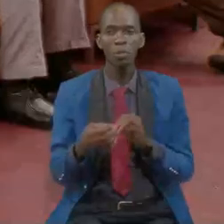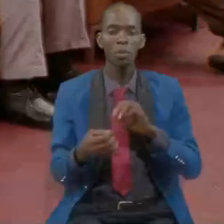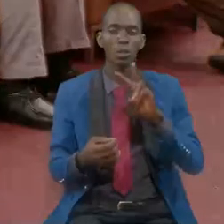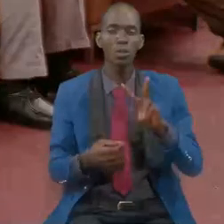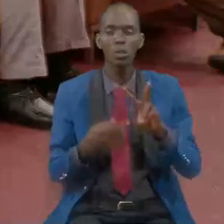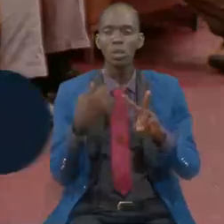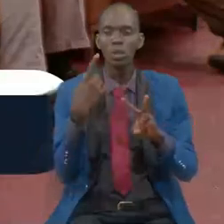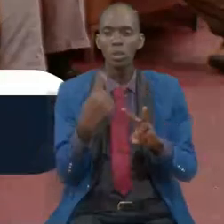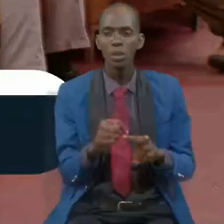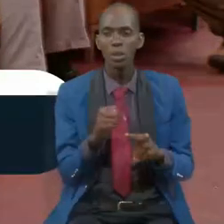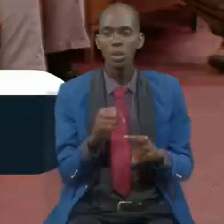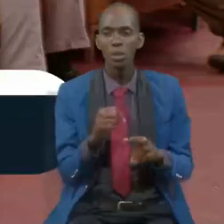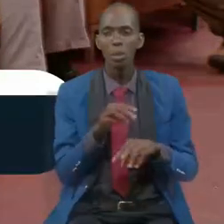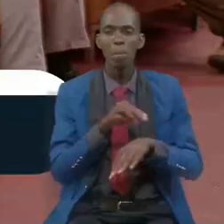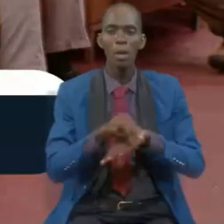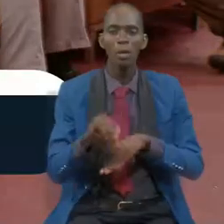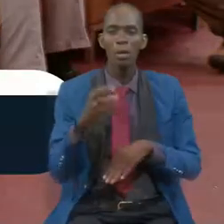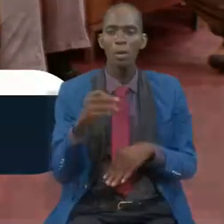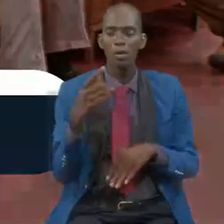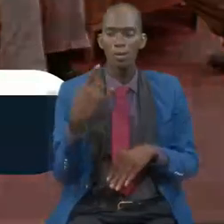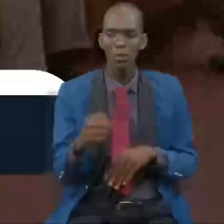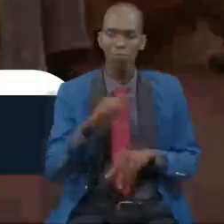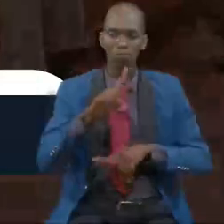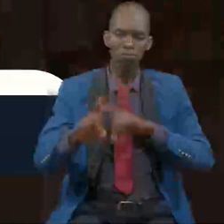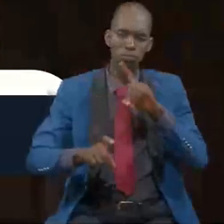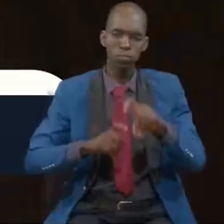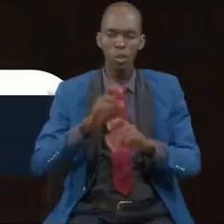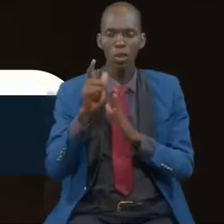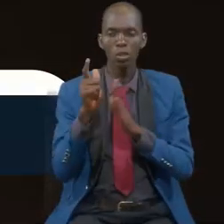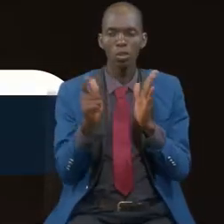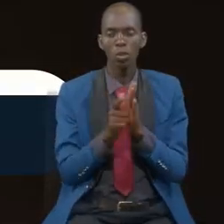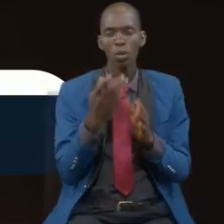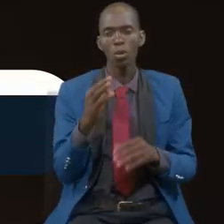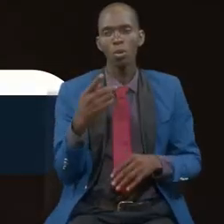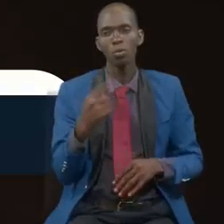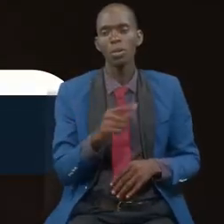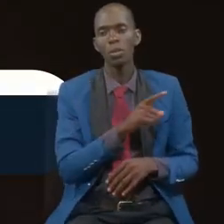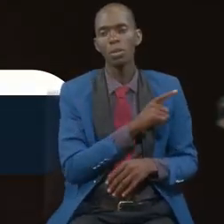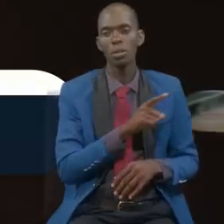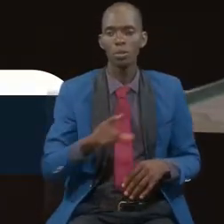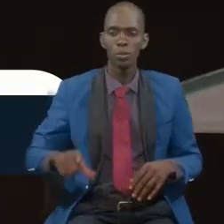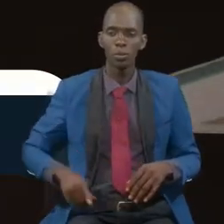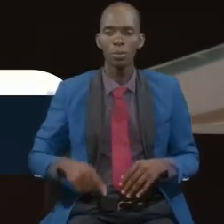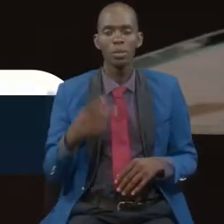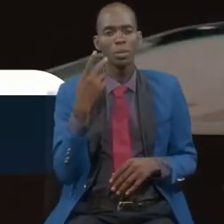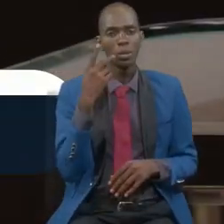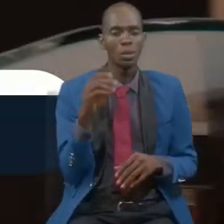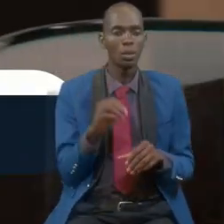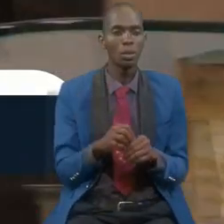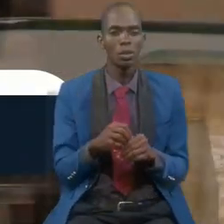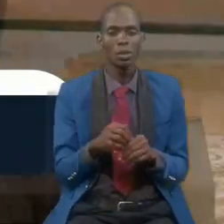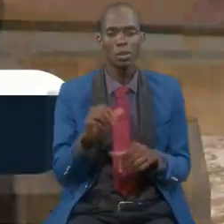le ministère de la loi du Seigneur qui éprouve. Voyons